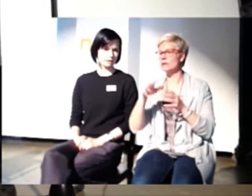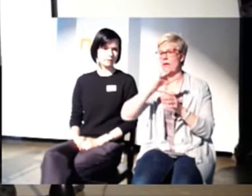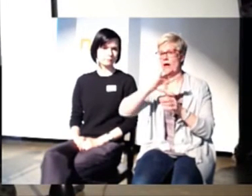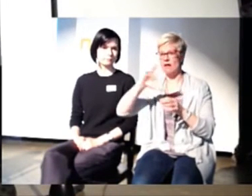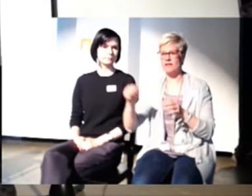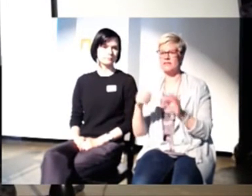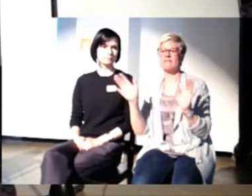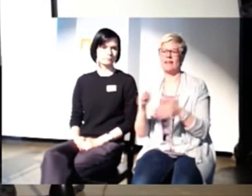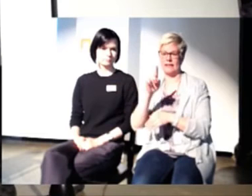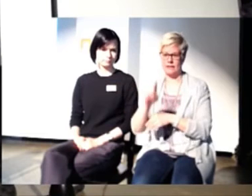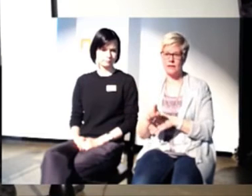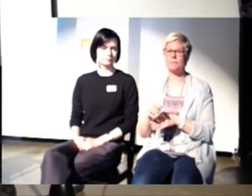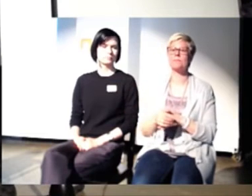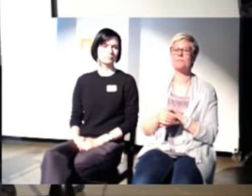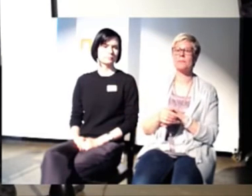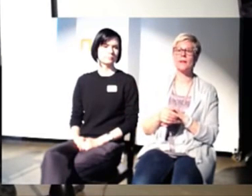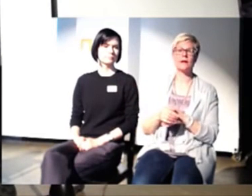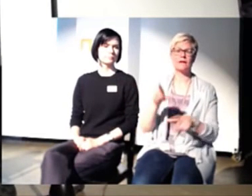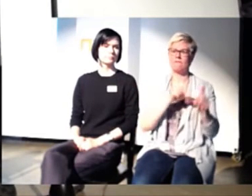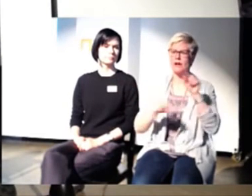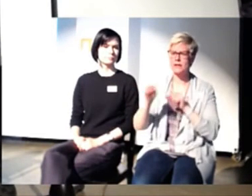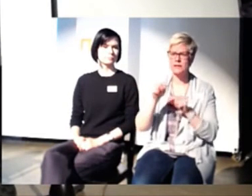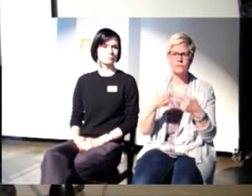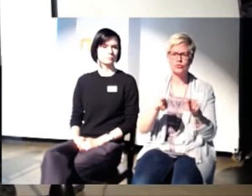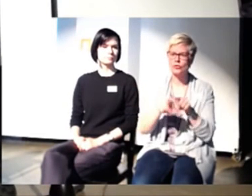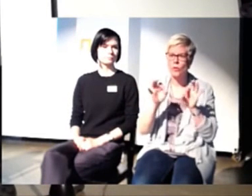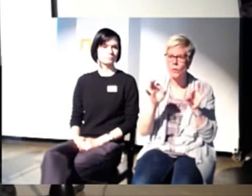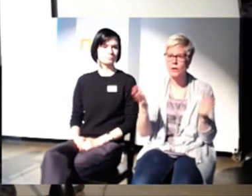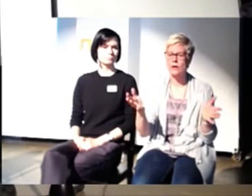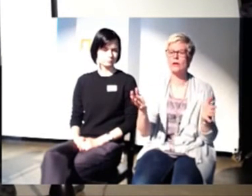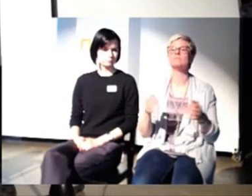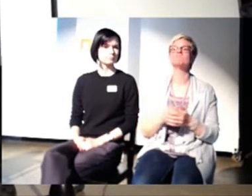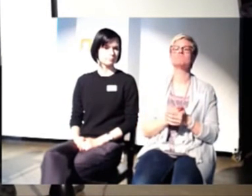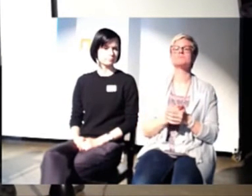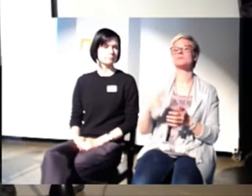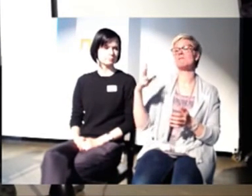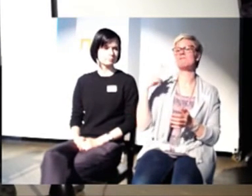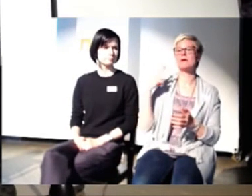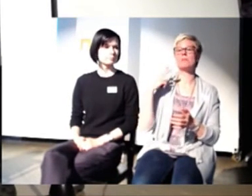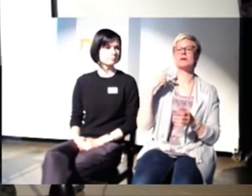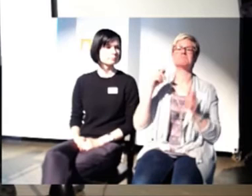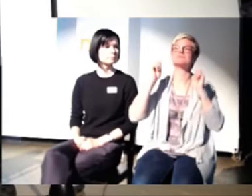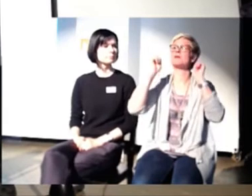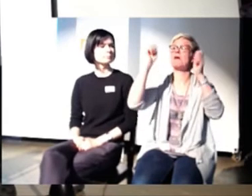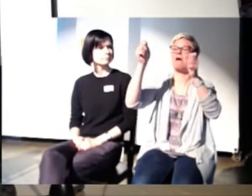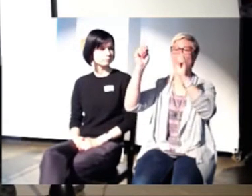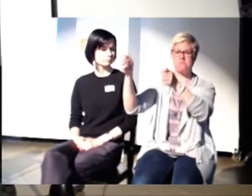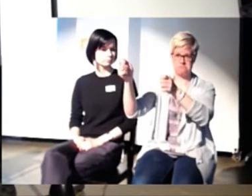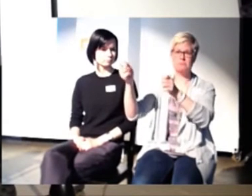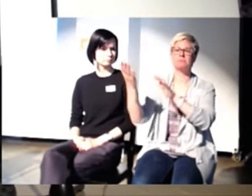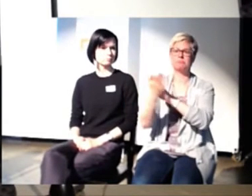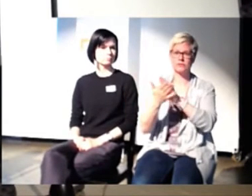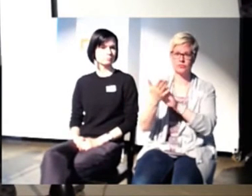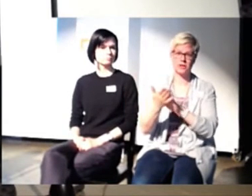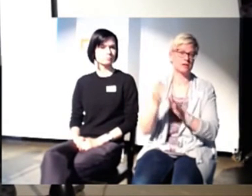suomalaisresidensseissä niin useimmiten valinta tehdään tällaisen vapaan haun perusteella, että kerran vuodessa esimerkiksi